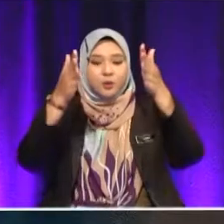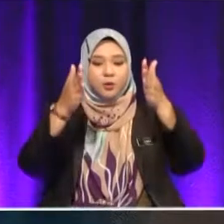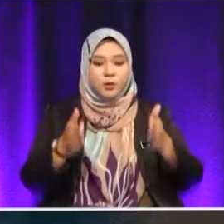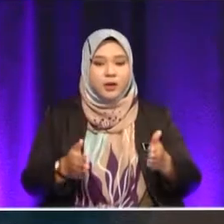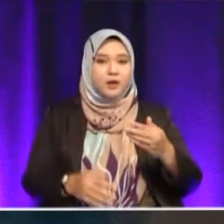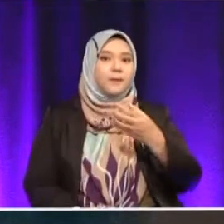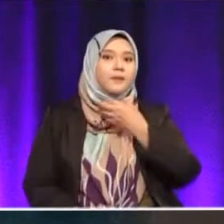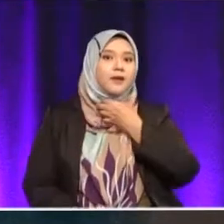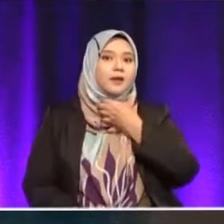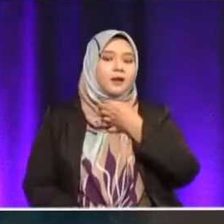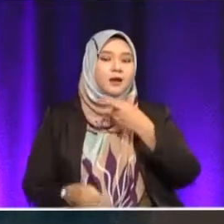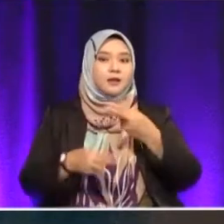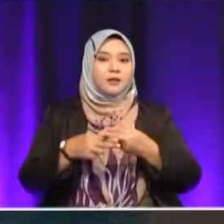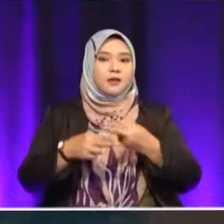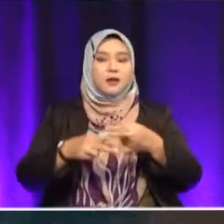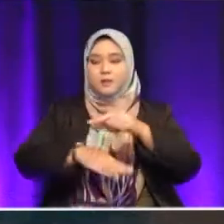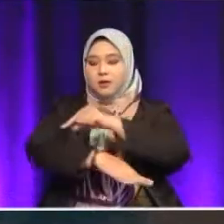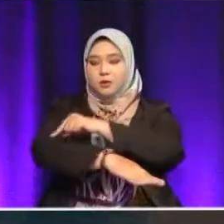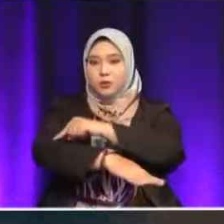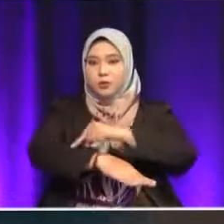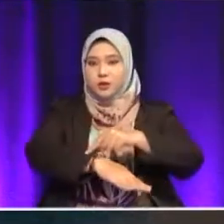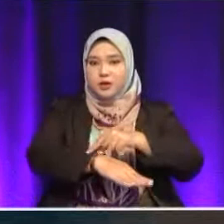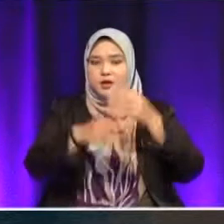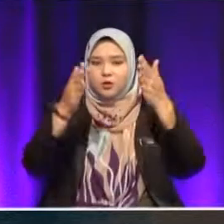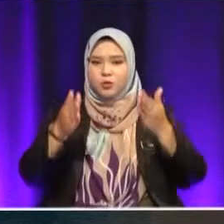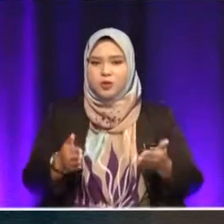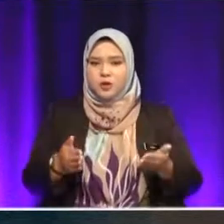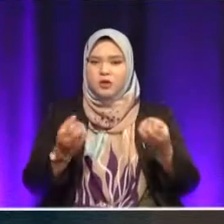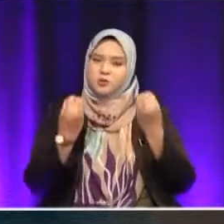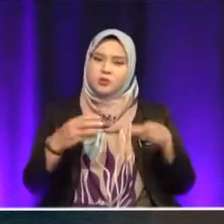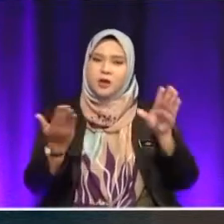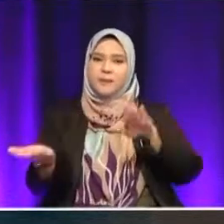Siapa tahu siapa tahu ya kawan-kawan kita ya